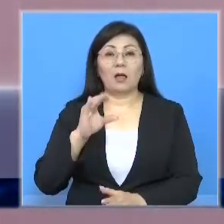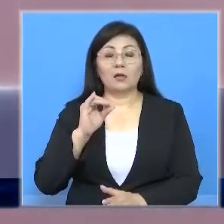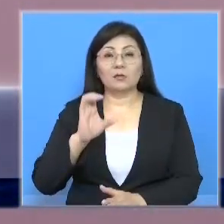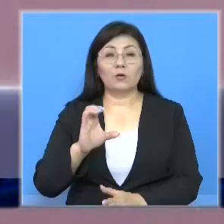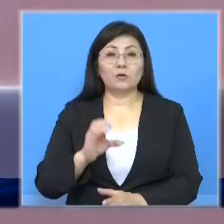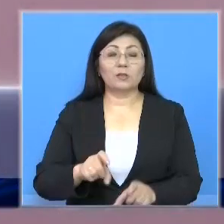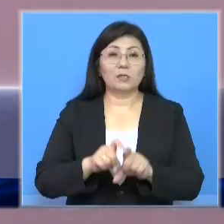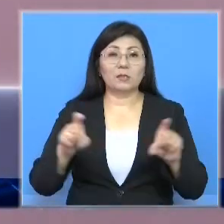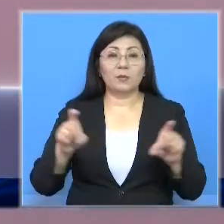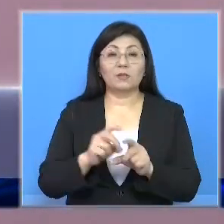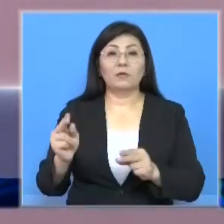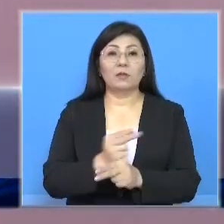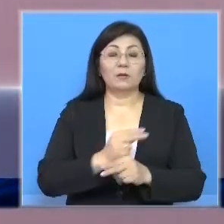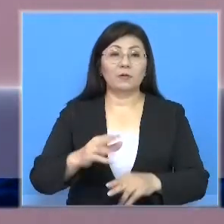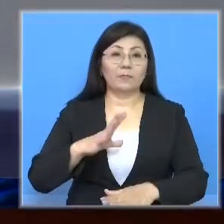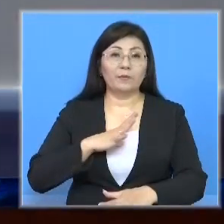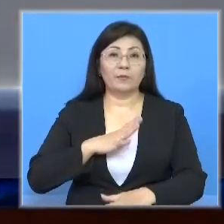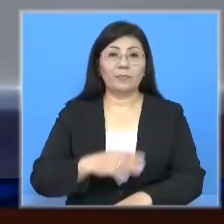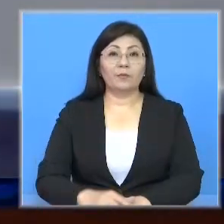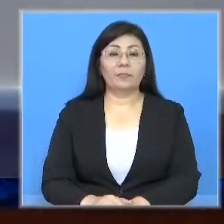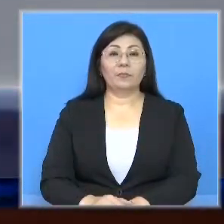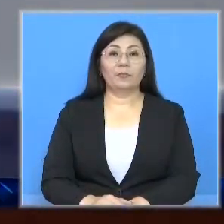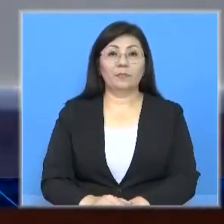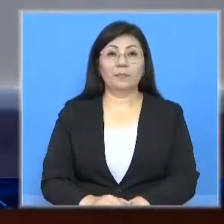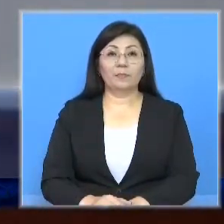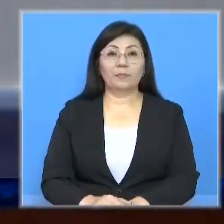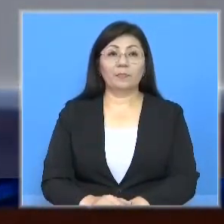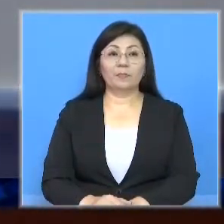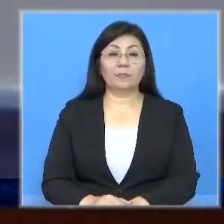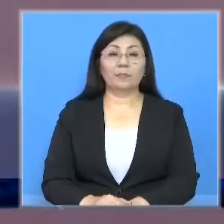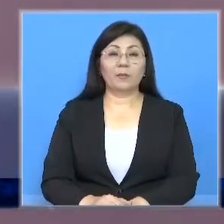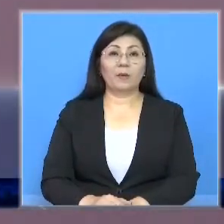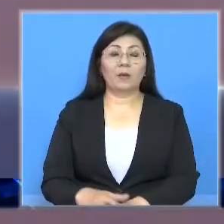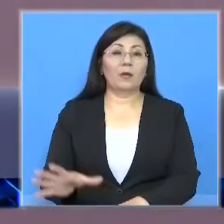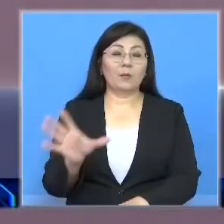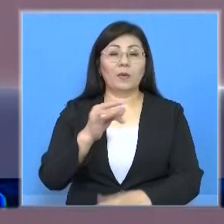оборудование отремонтировано текущим ремонтом. По городу